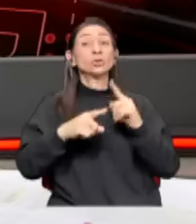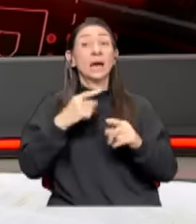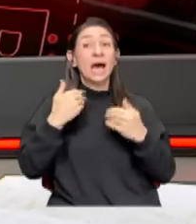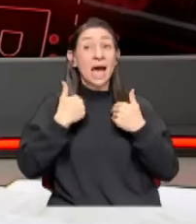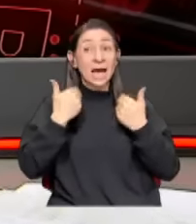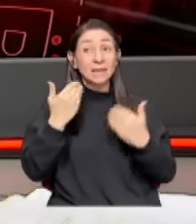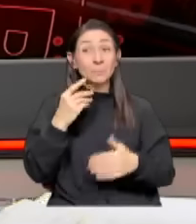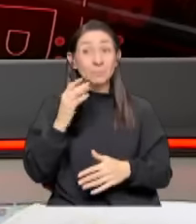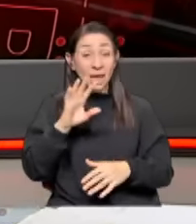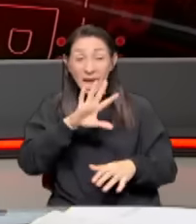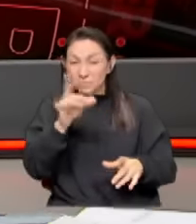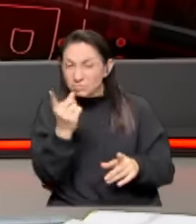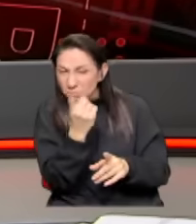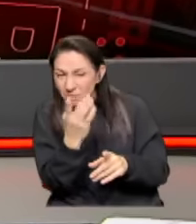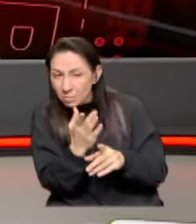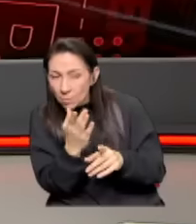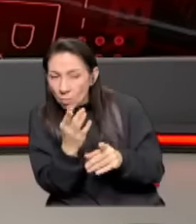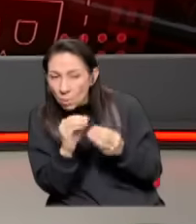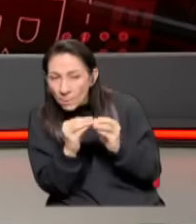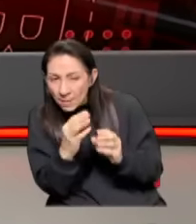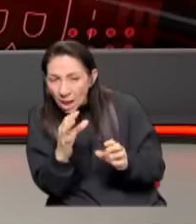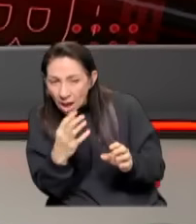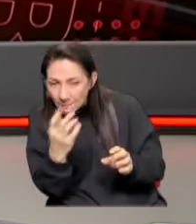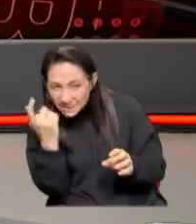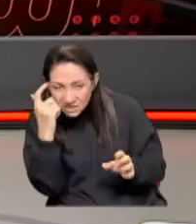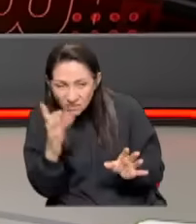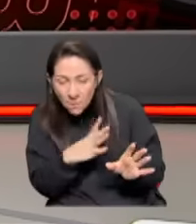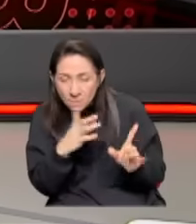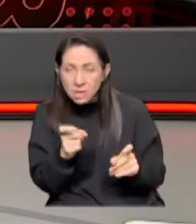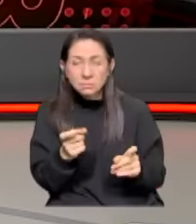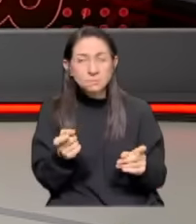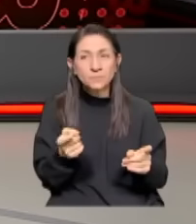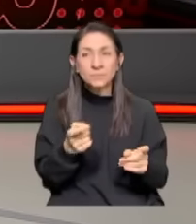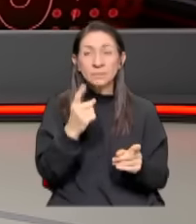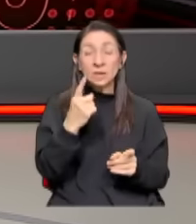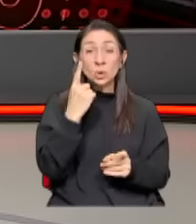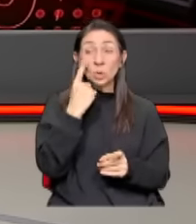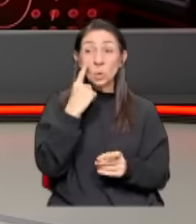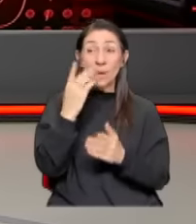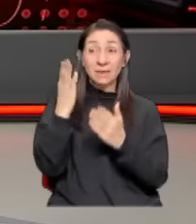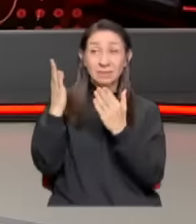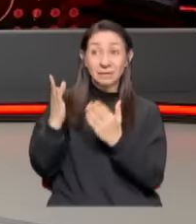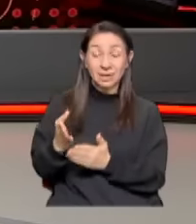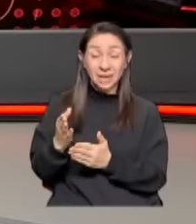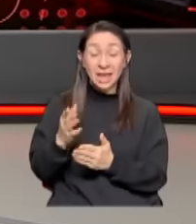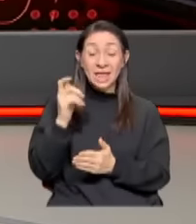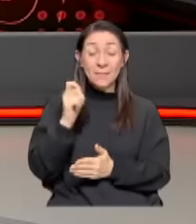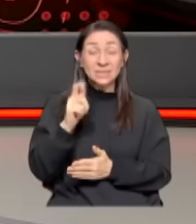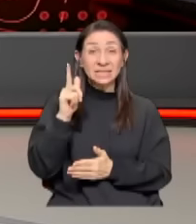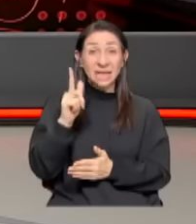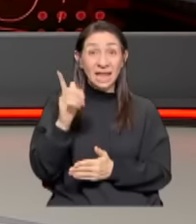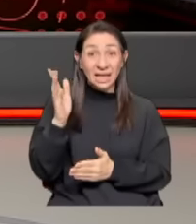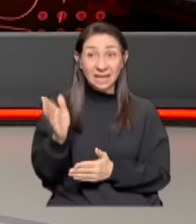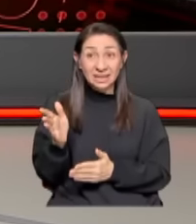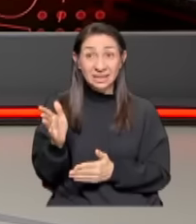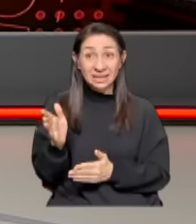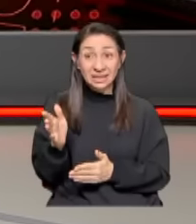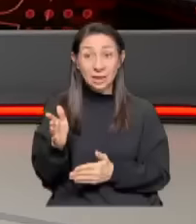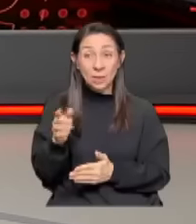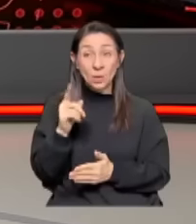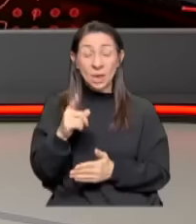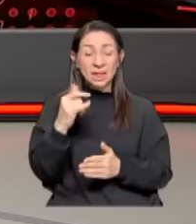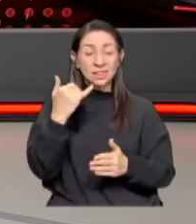mi? Bir hikmet var mı? Ya bir hükümetin yapması gereken